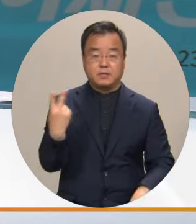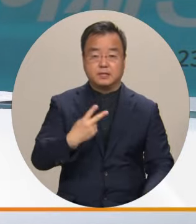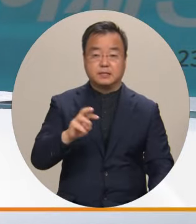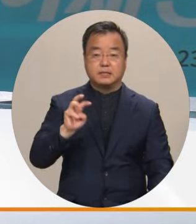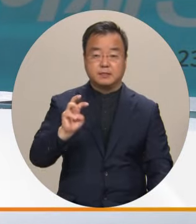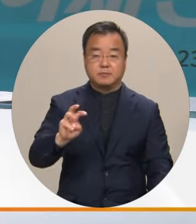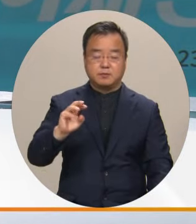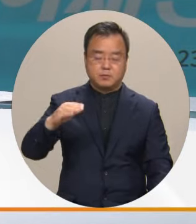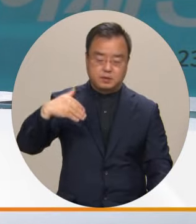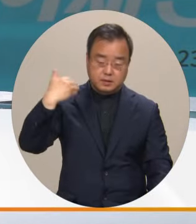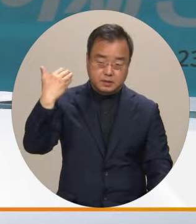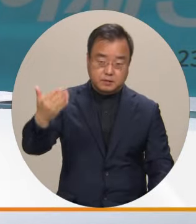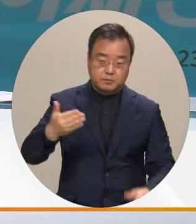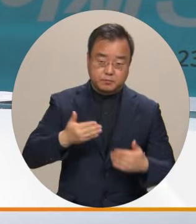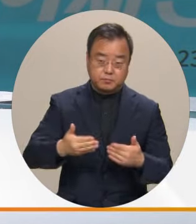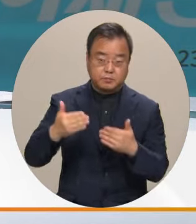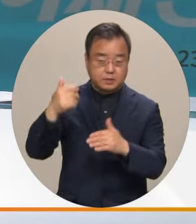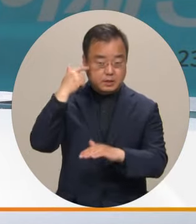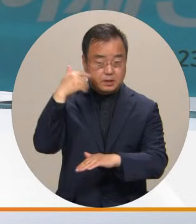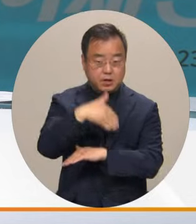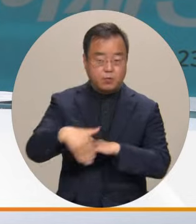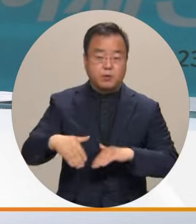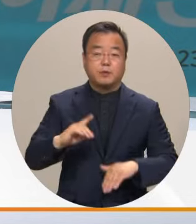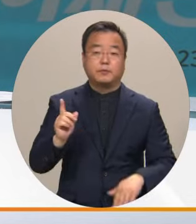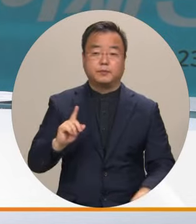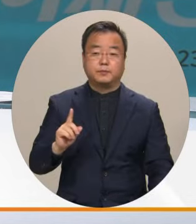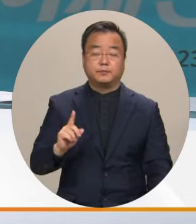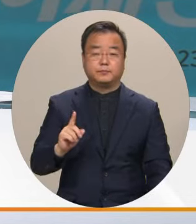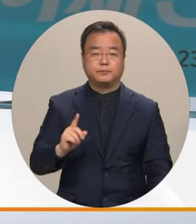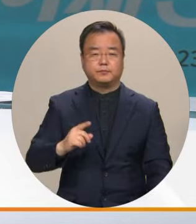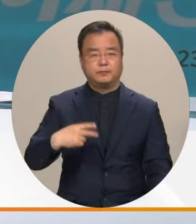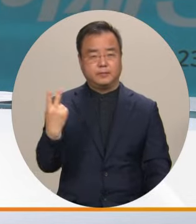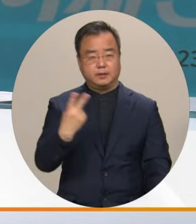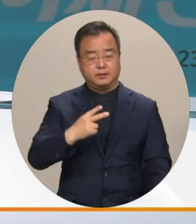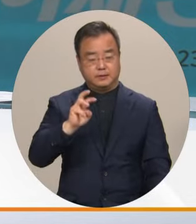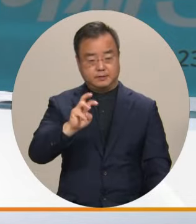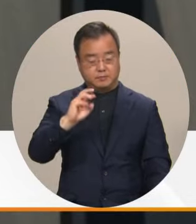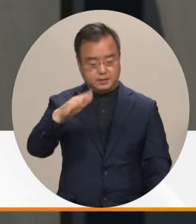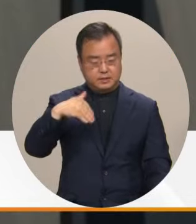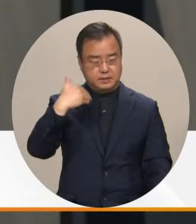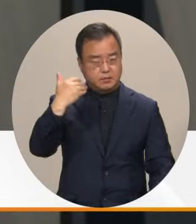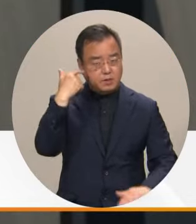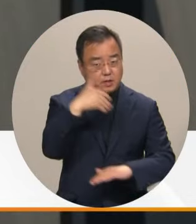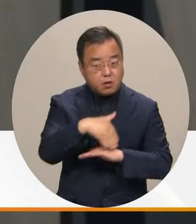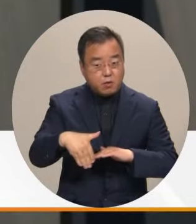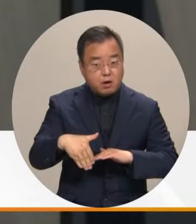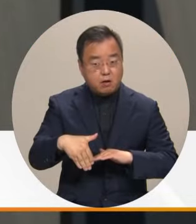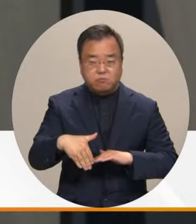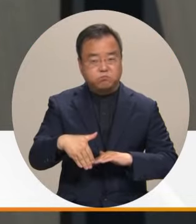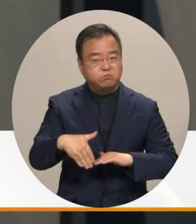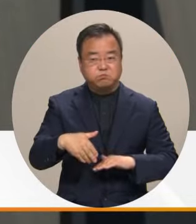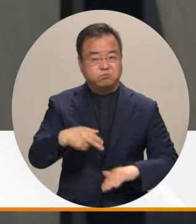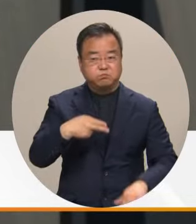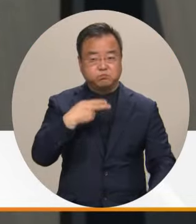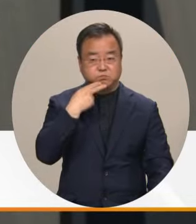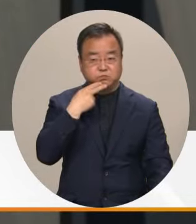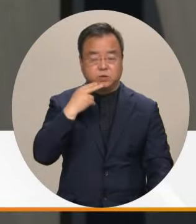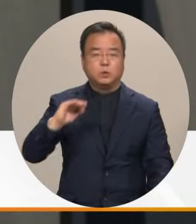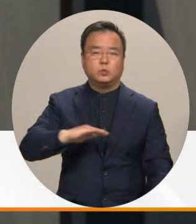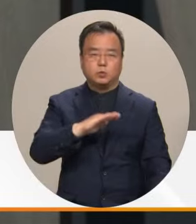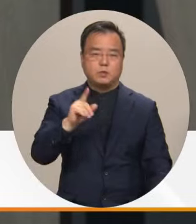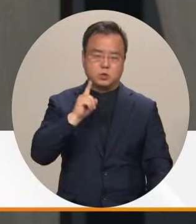2030년이후의계획은무엇일까요? 예.현재로서는 2030년이후의계획은없습니다. 네.흠. 이는